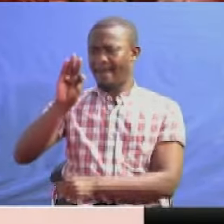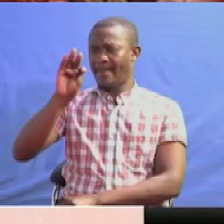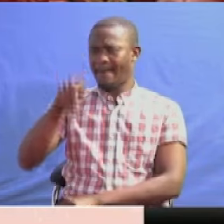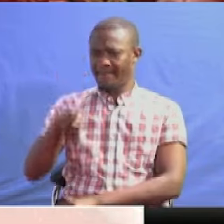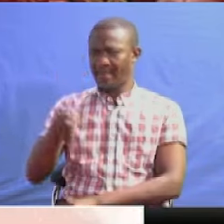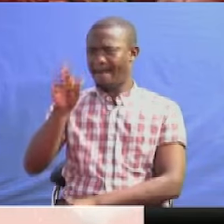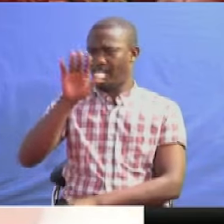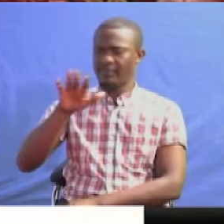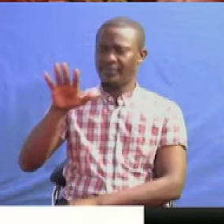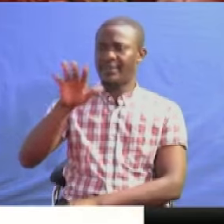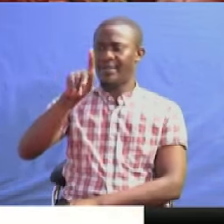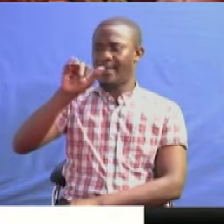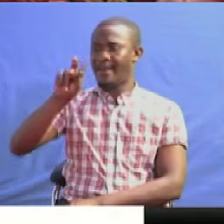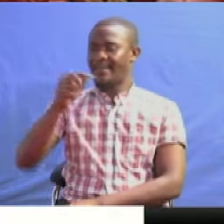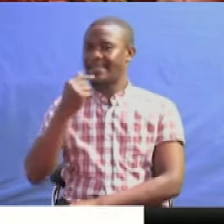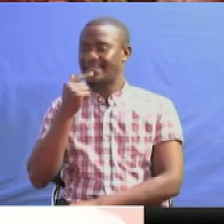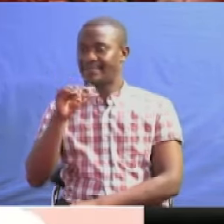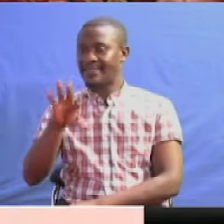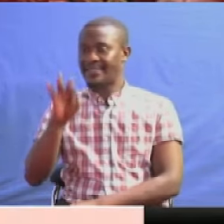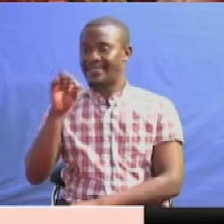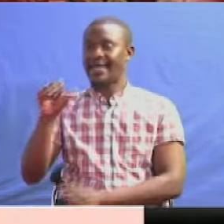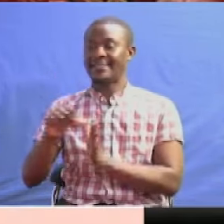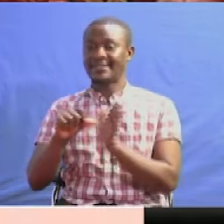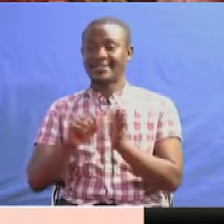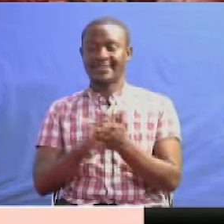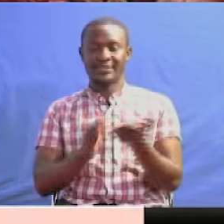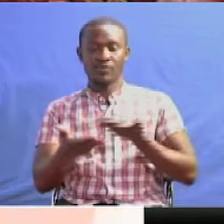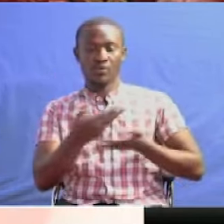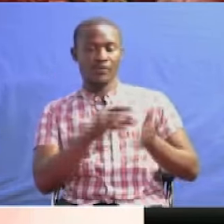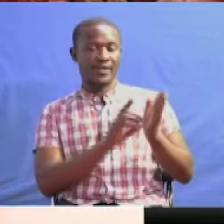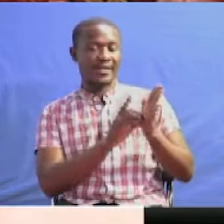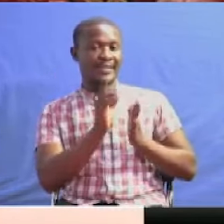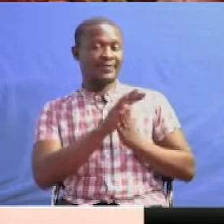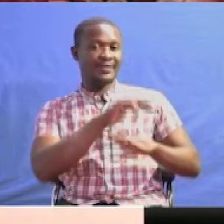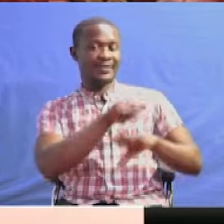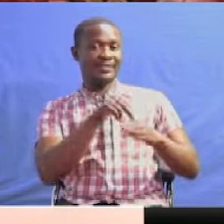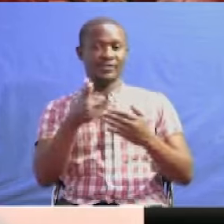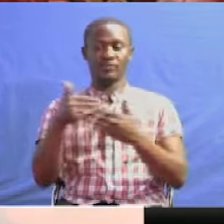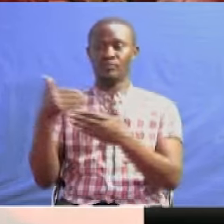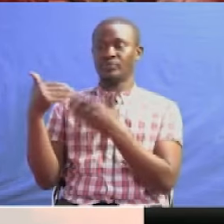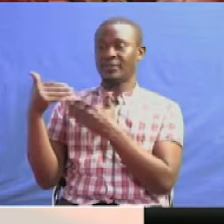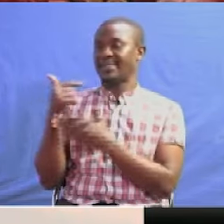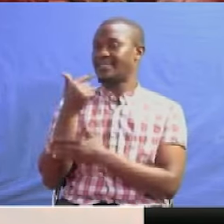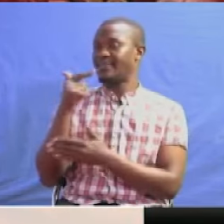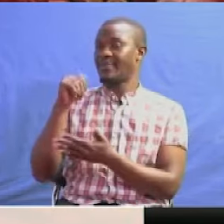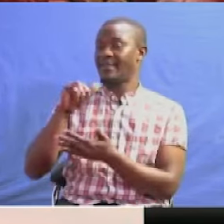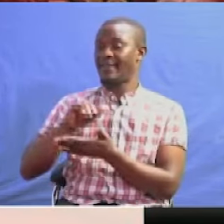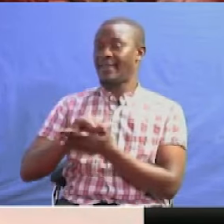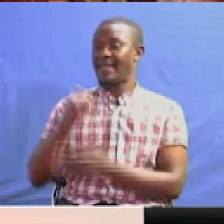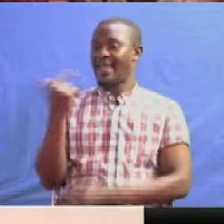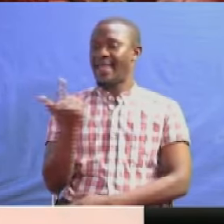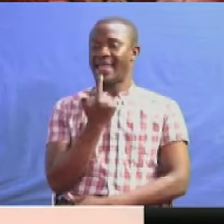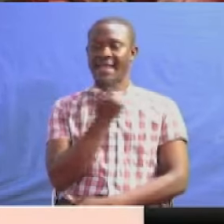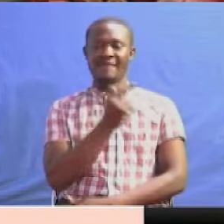Kimani Ichung'wa ameitaja ajenda hiyo kama kurejesha maendeleo ya nchi nyuma, akiangazia kuwa kila